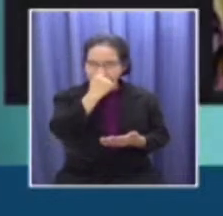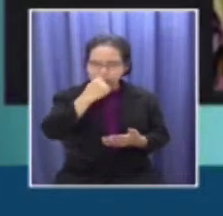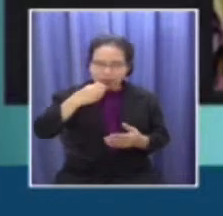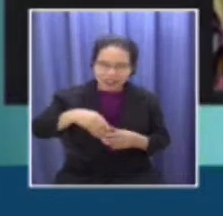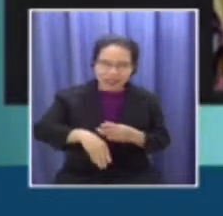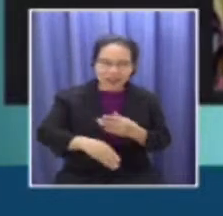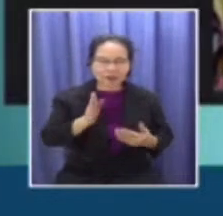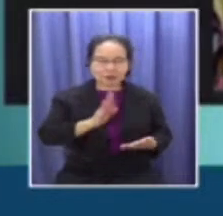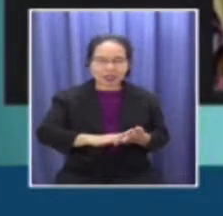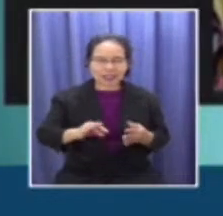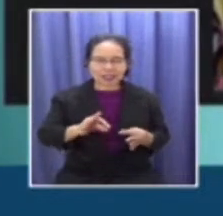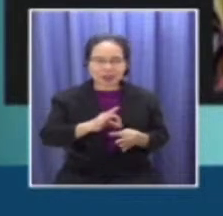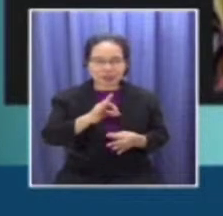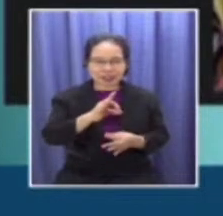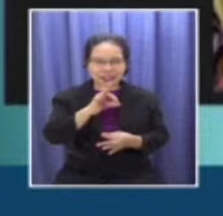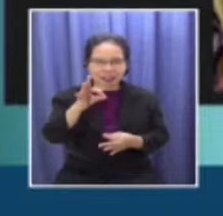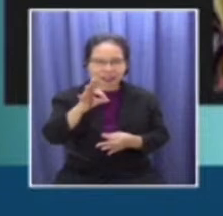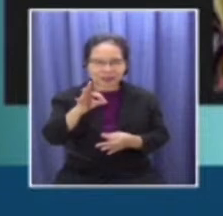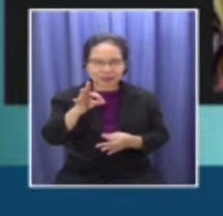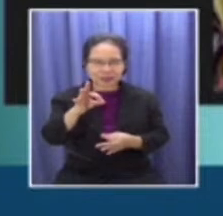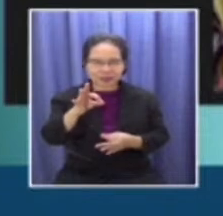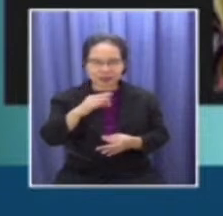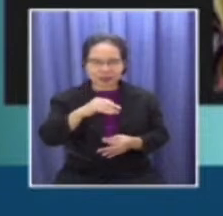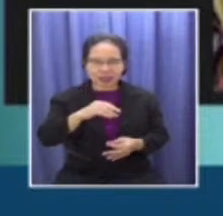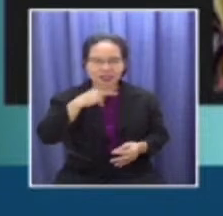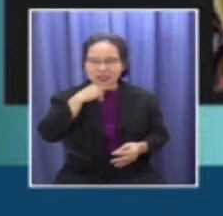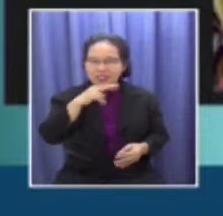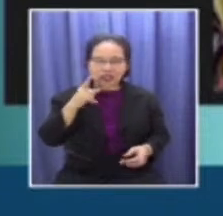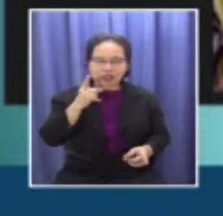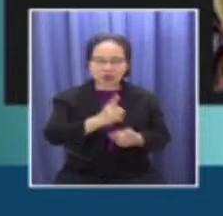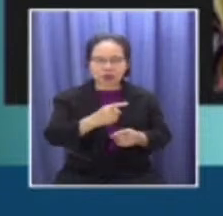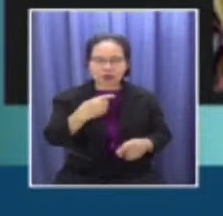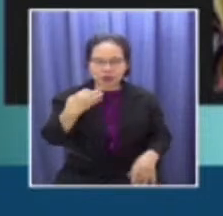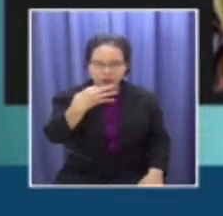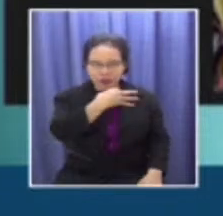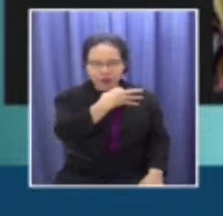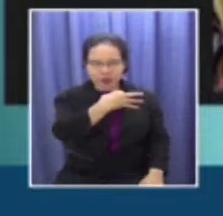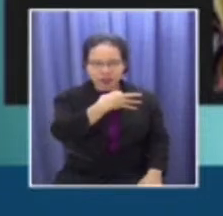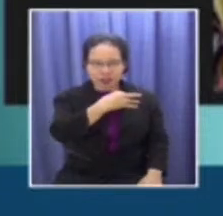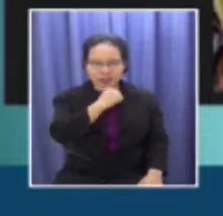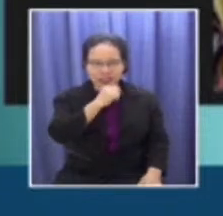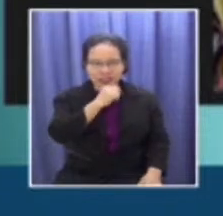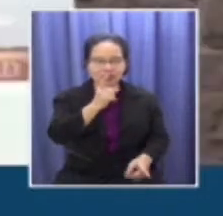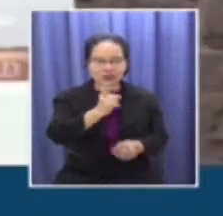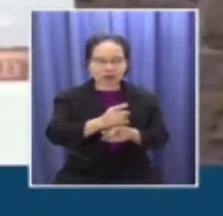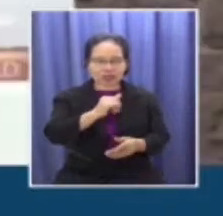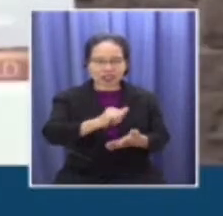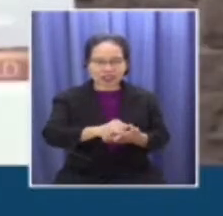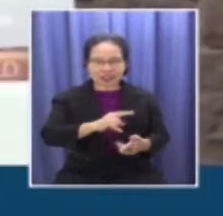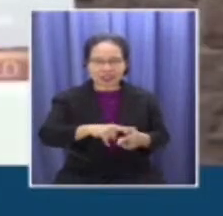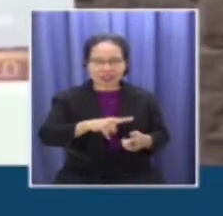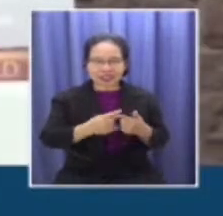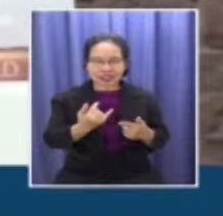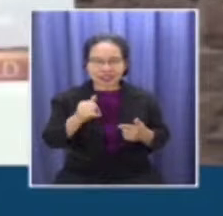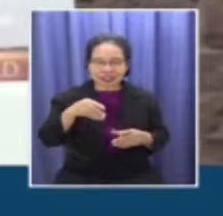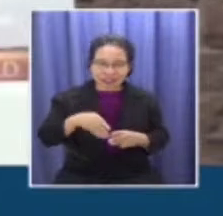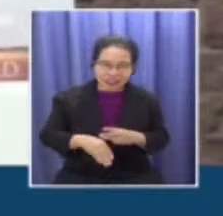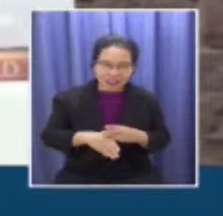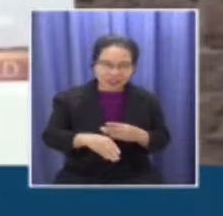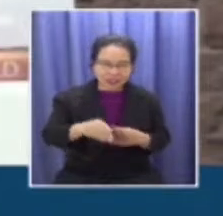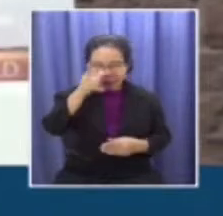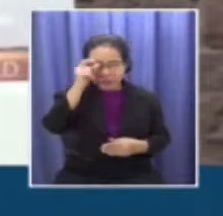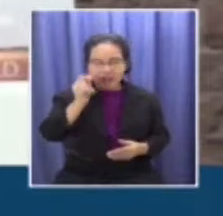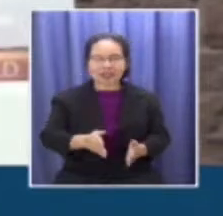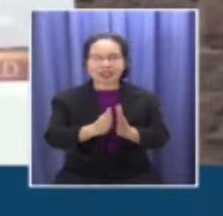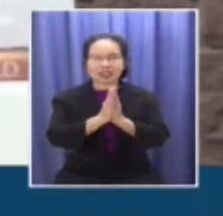SDA foɔ no ɛkeka no ɔmo deɛ ndie ɛyɛ gyimie mmorosoɔ ɛfiri sɛ wɔn sɛ